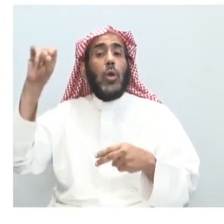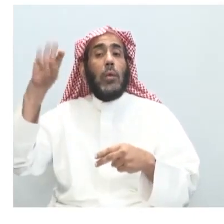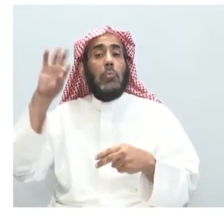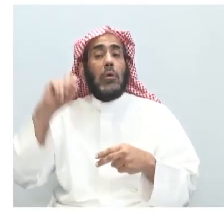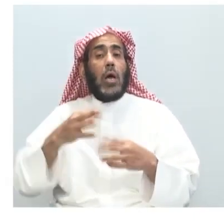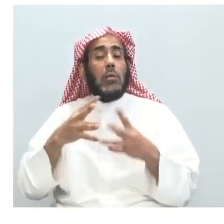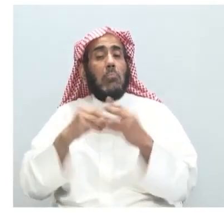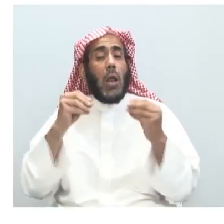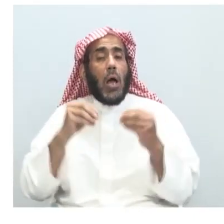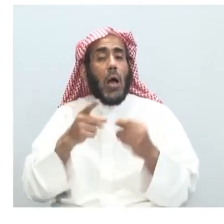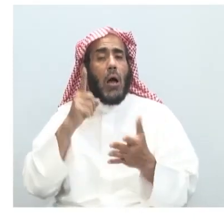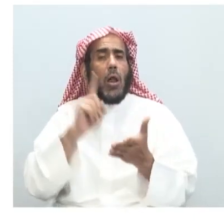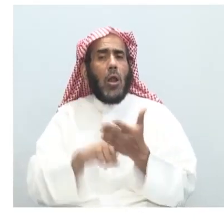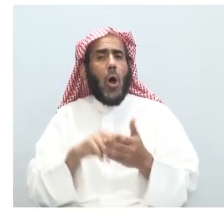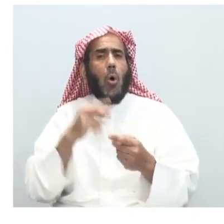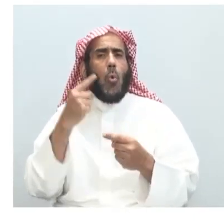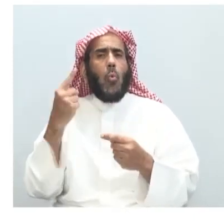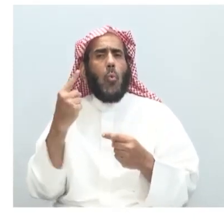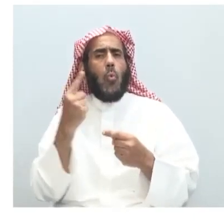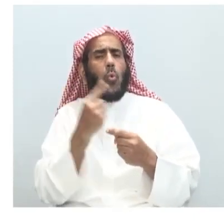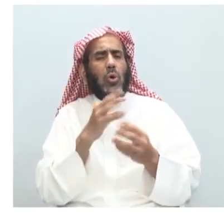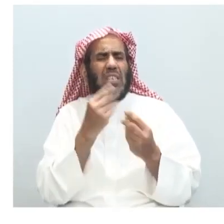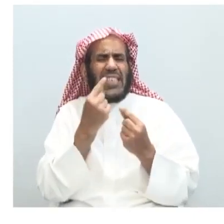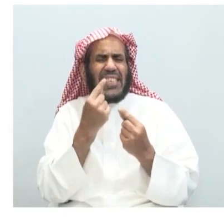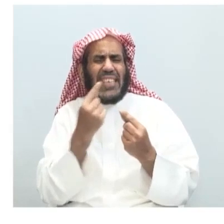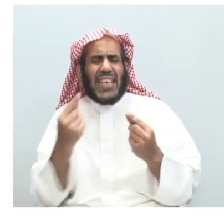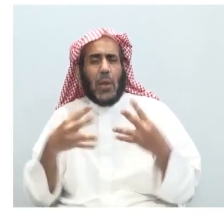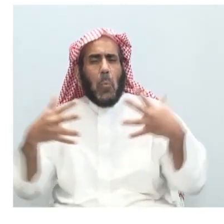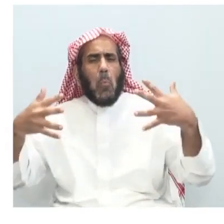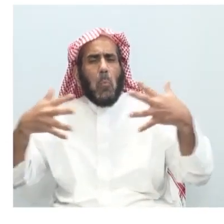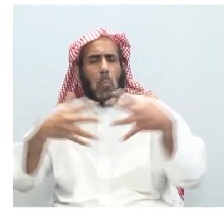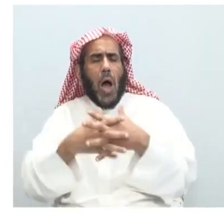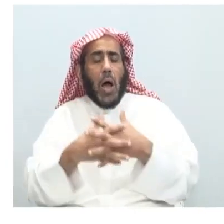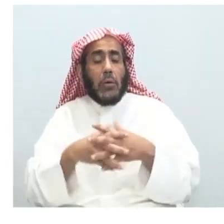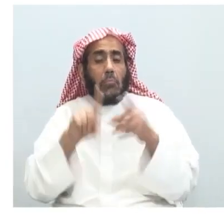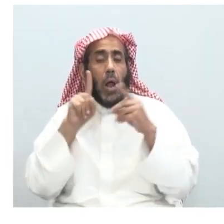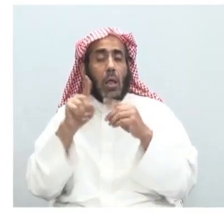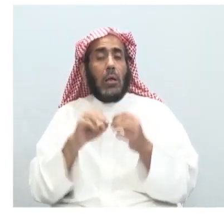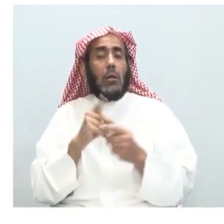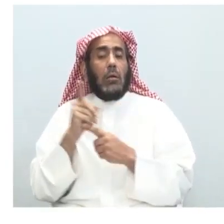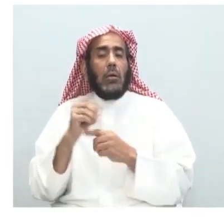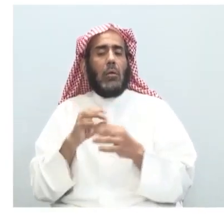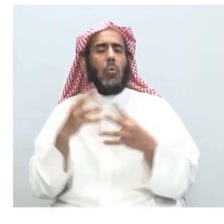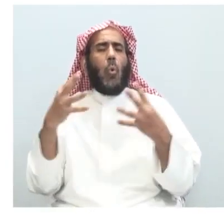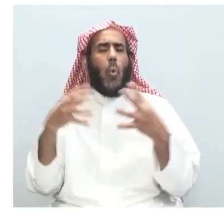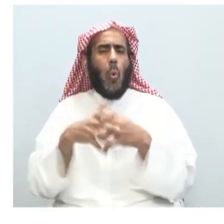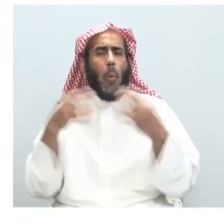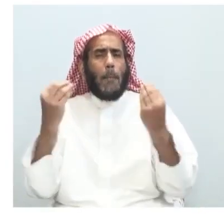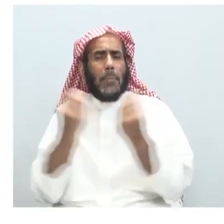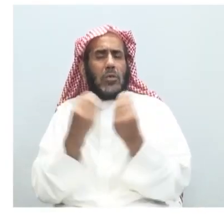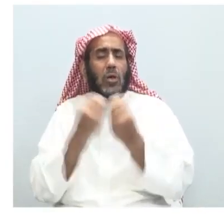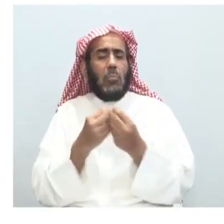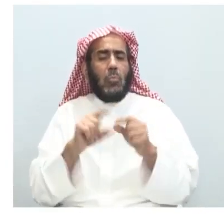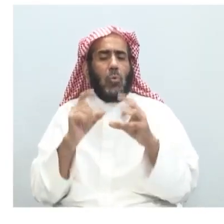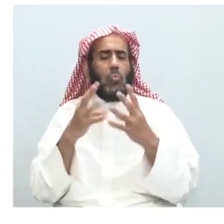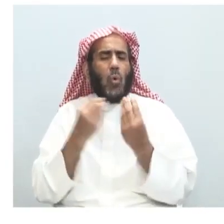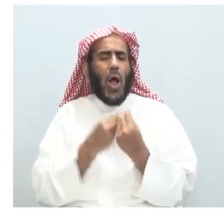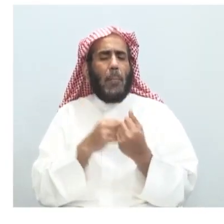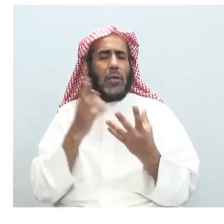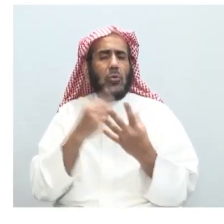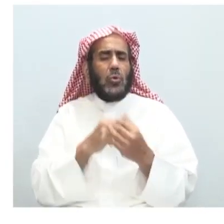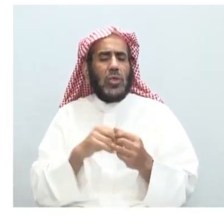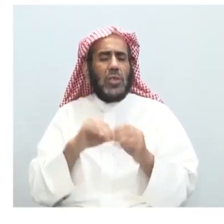معنى بوليمرات انها وحدات صغيره معا لاحظ عندما اقوم بجمع المكعبات سيعطيني